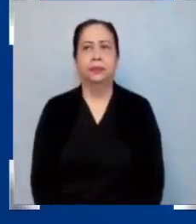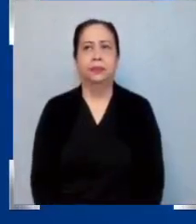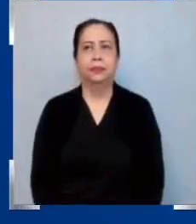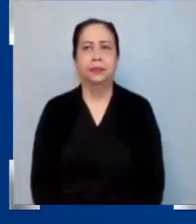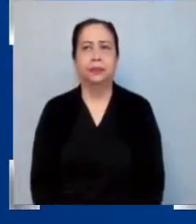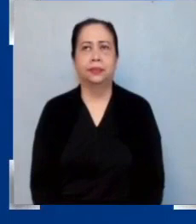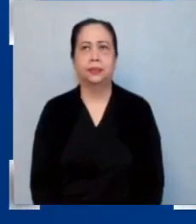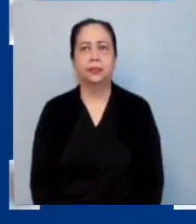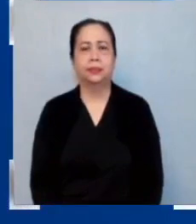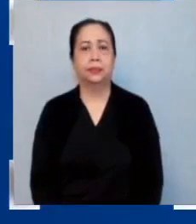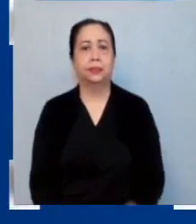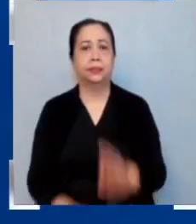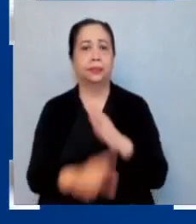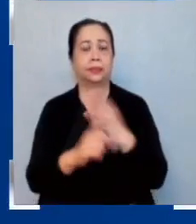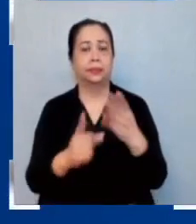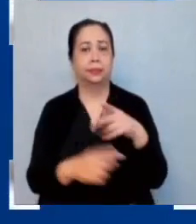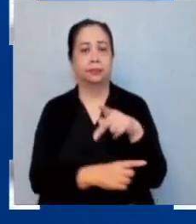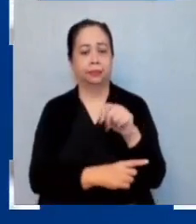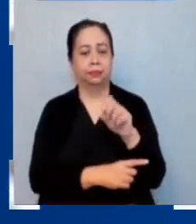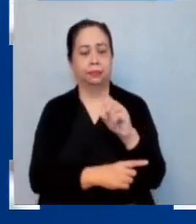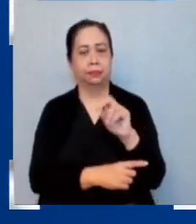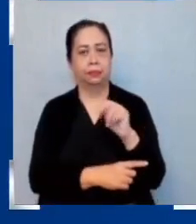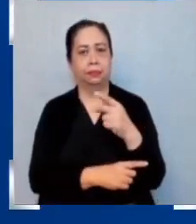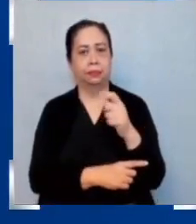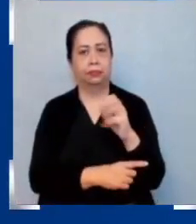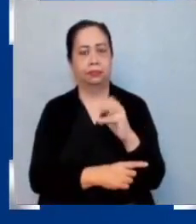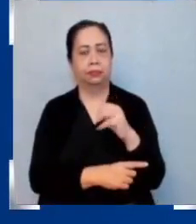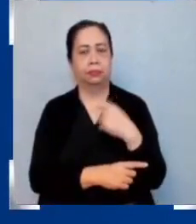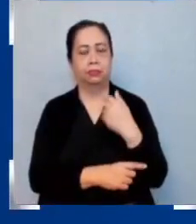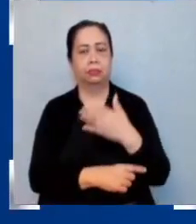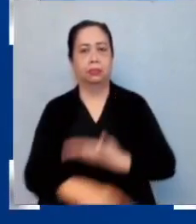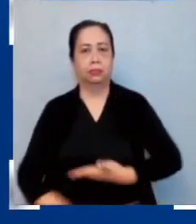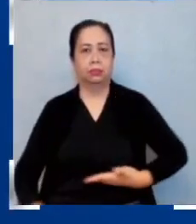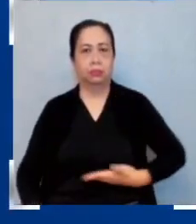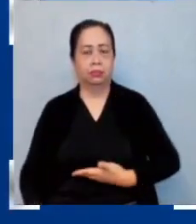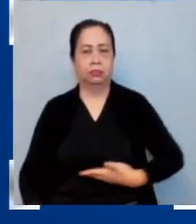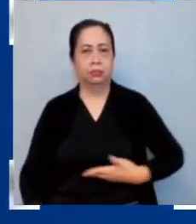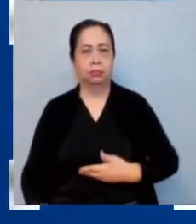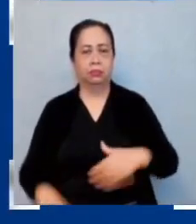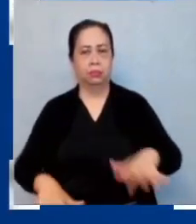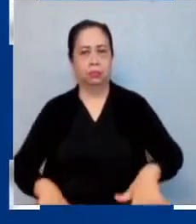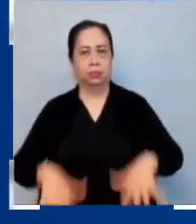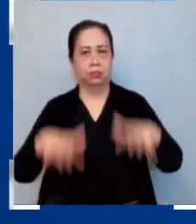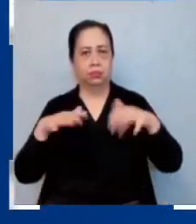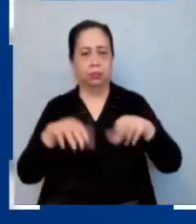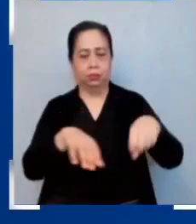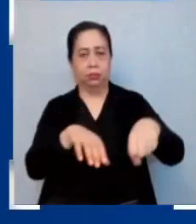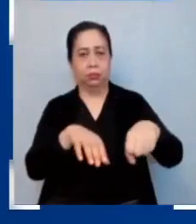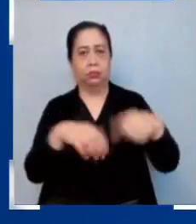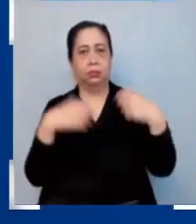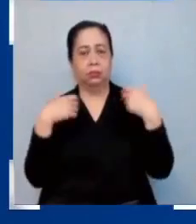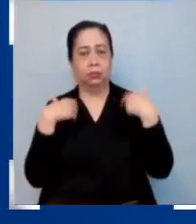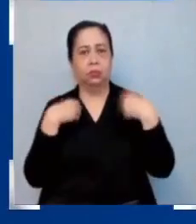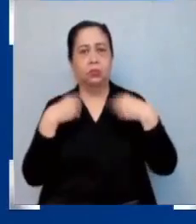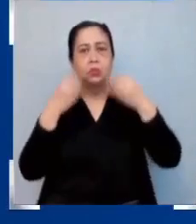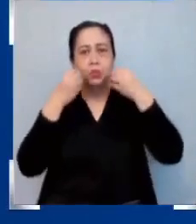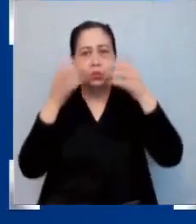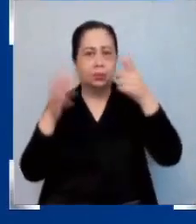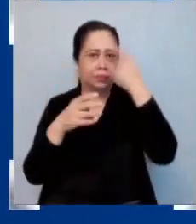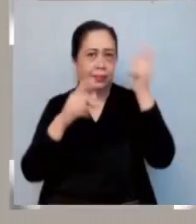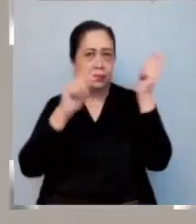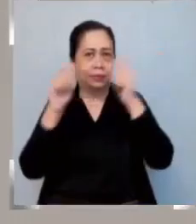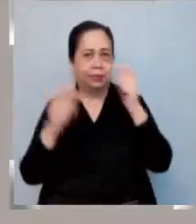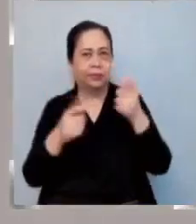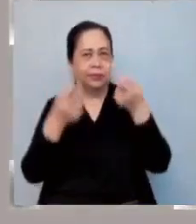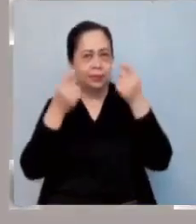Sa Barangay Pasong Tamo, umabot ng hanggang bewang ang baha. Ang tricycle na ito na may sakay ng mga batang pinauwi dahil sa bagyo, tinangkap ang